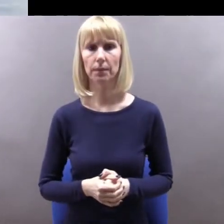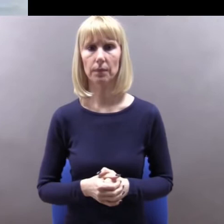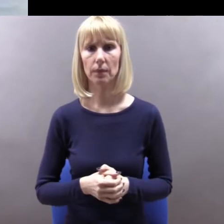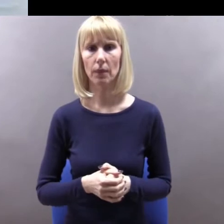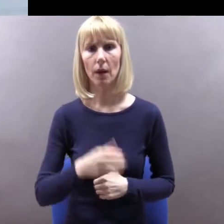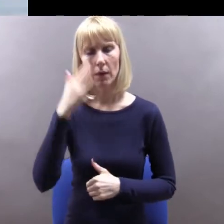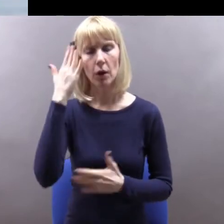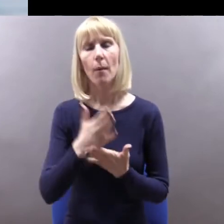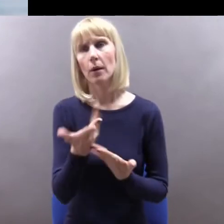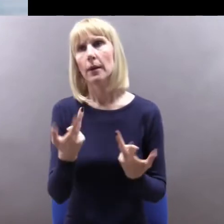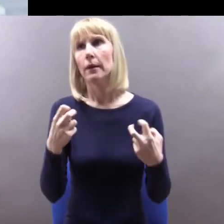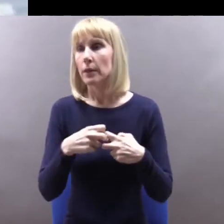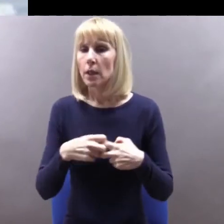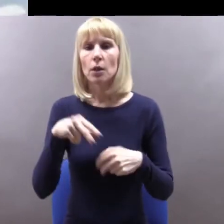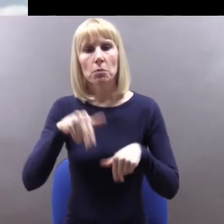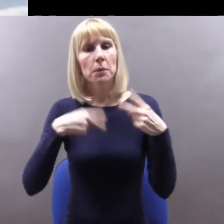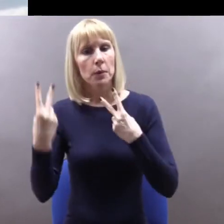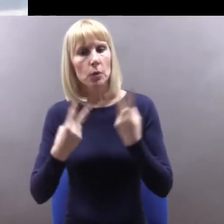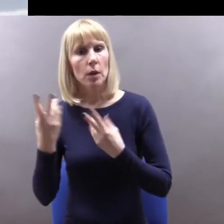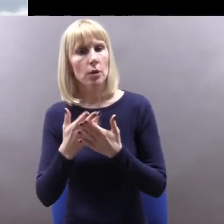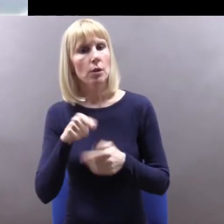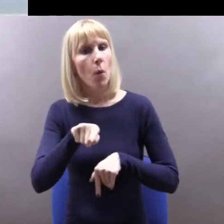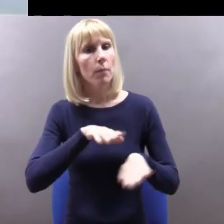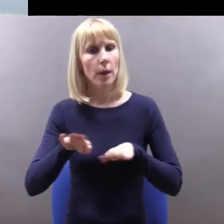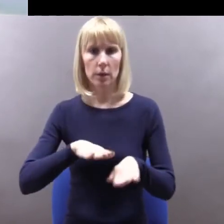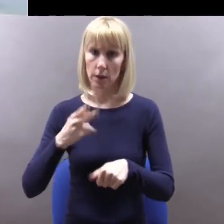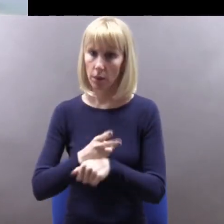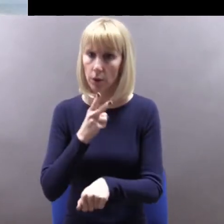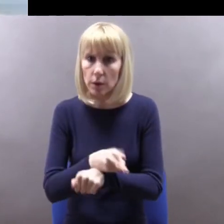faktycznie internet jest tutaj kopalnią wiedzy na temat dostępności.